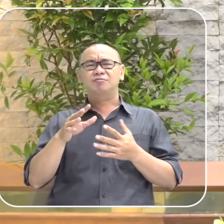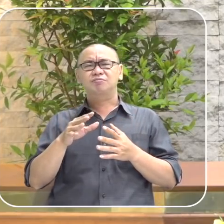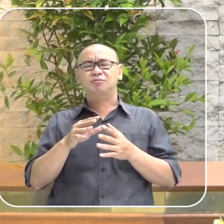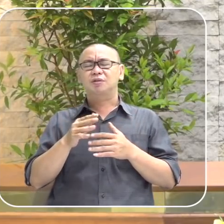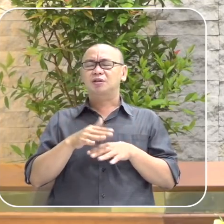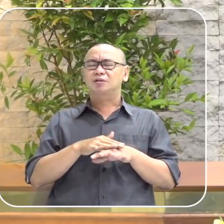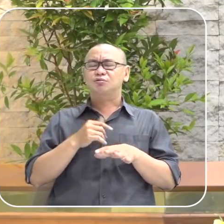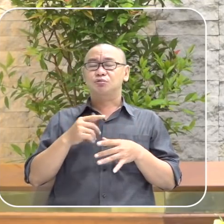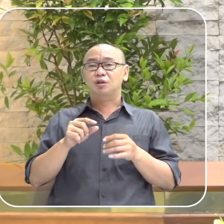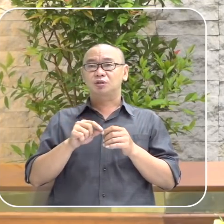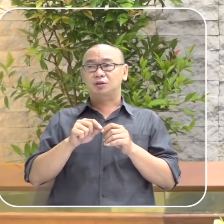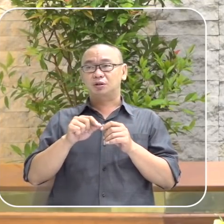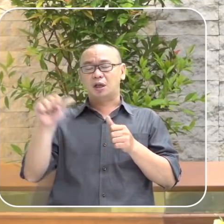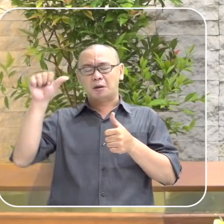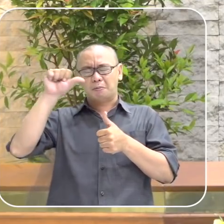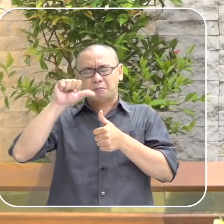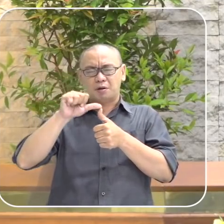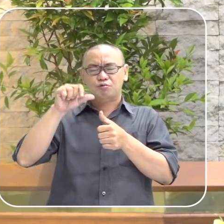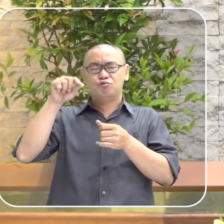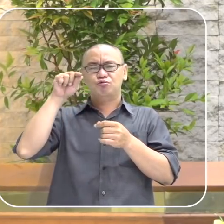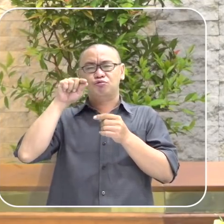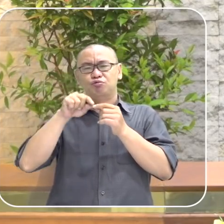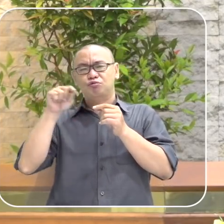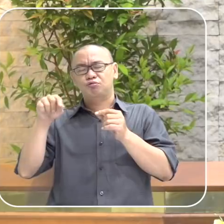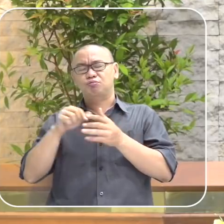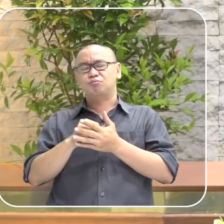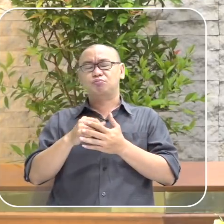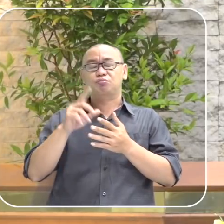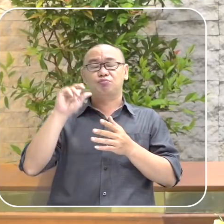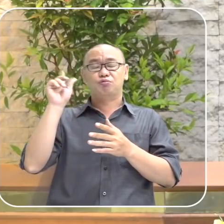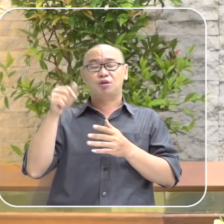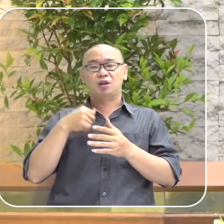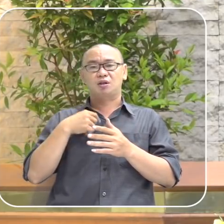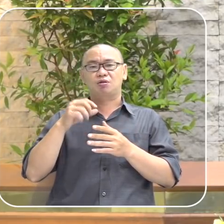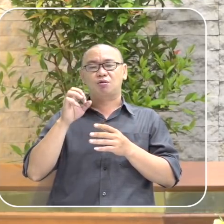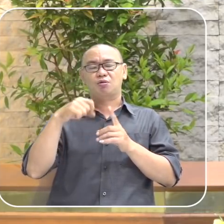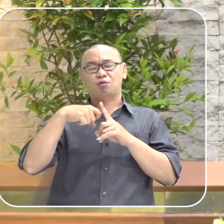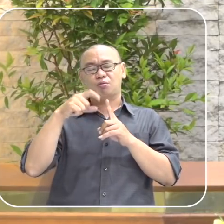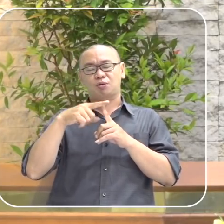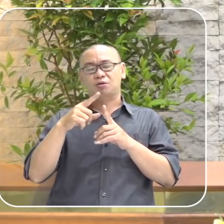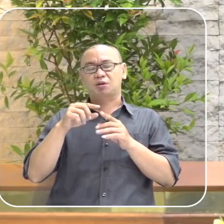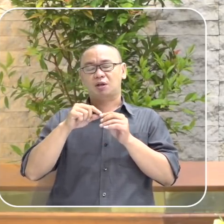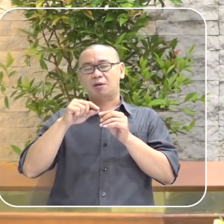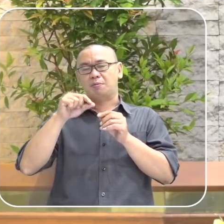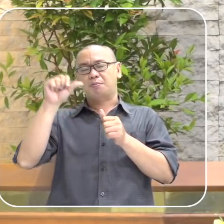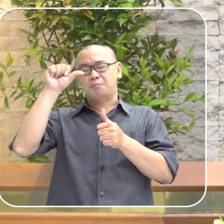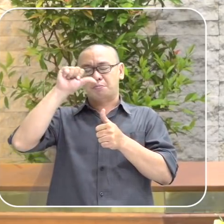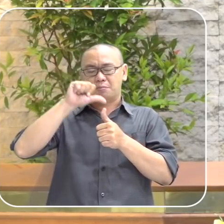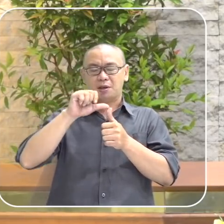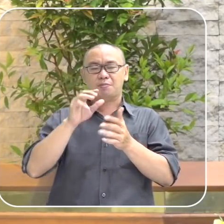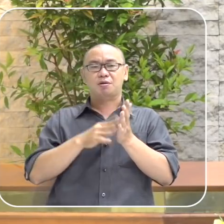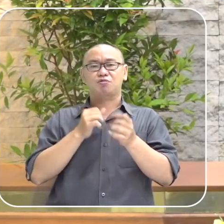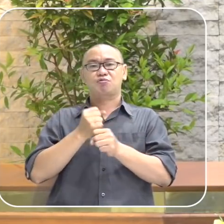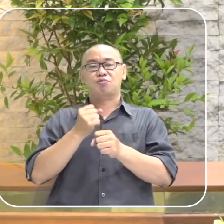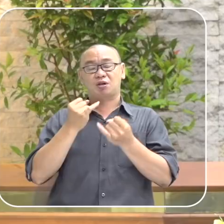penghujung bulan Oktober, bulan keluarga. Kita sampai pada minggu yang terakhir, dan jangan lupa tanggal 31